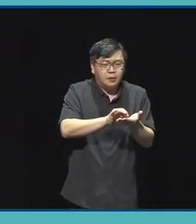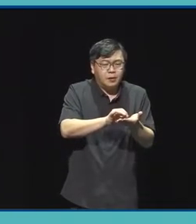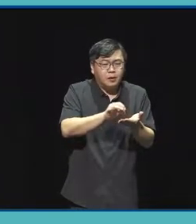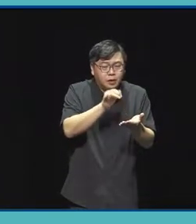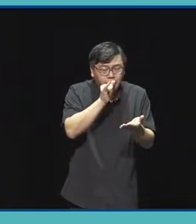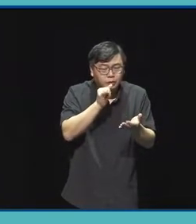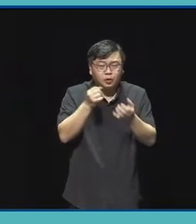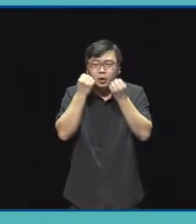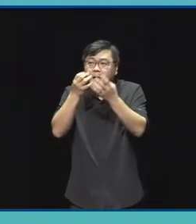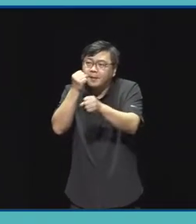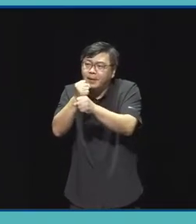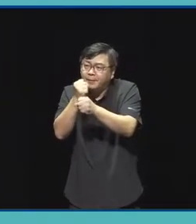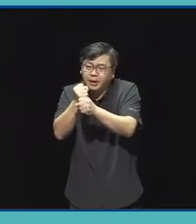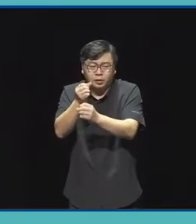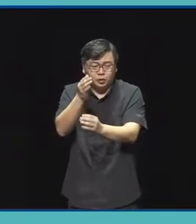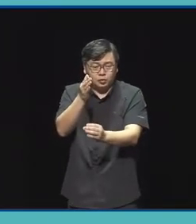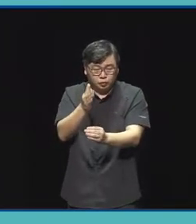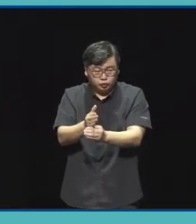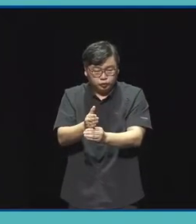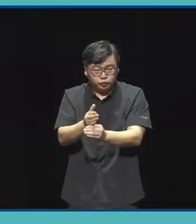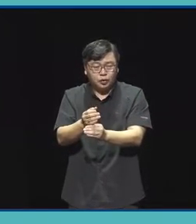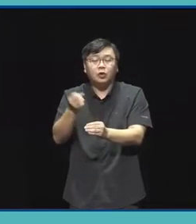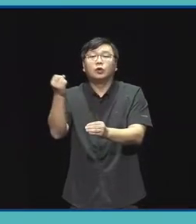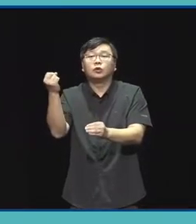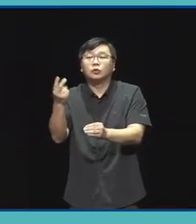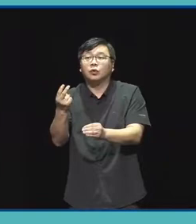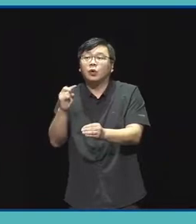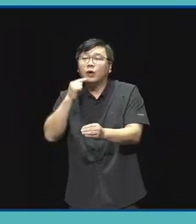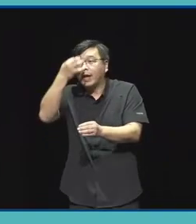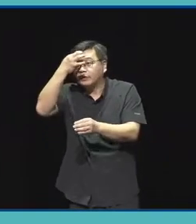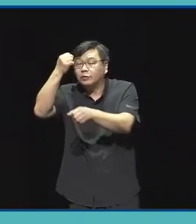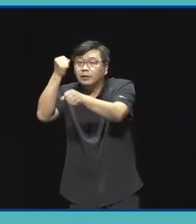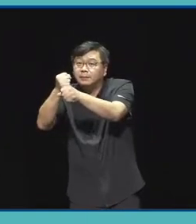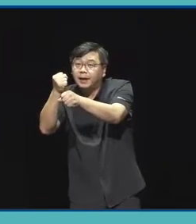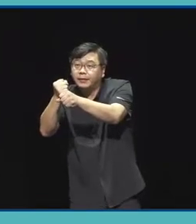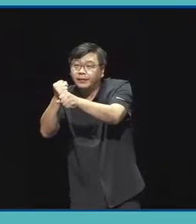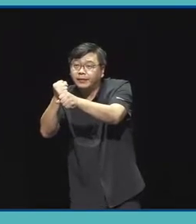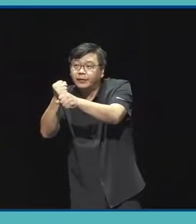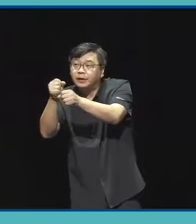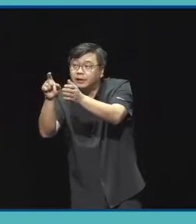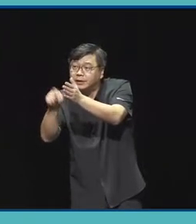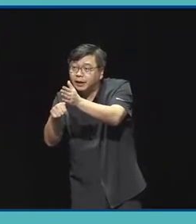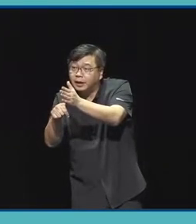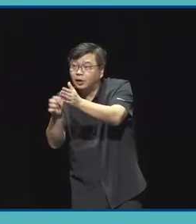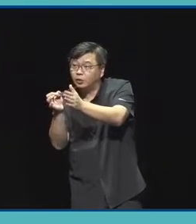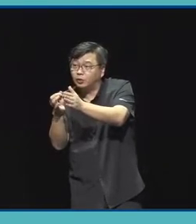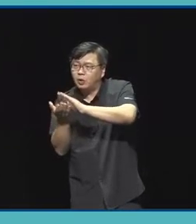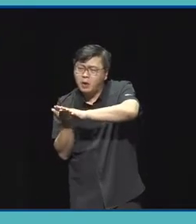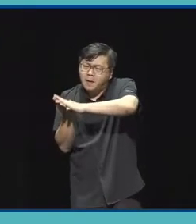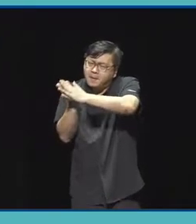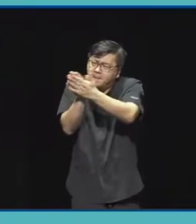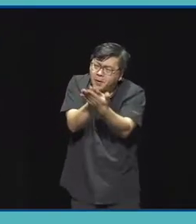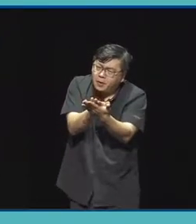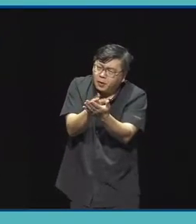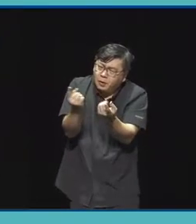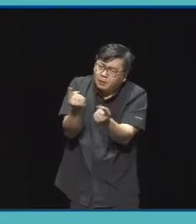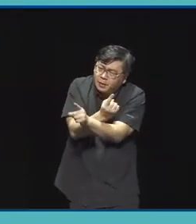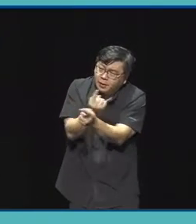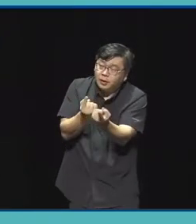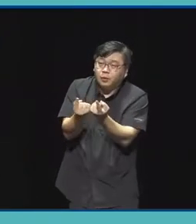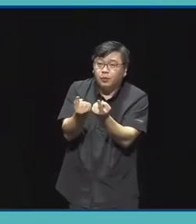또는 작품 제작에 필요하거나 또는 변형하거나 보존 수복 등 작품과